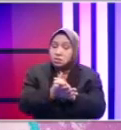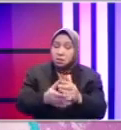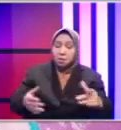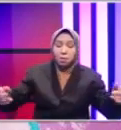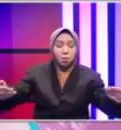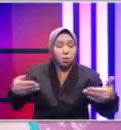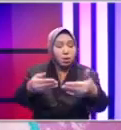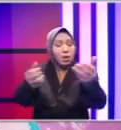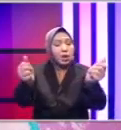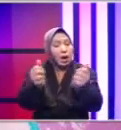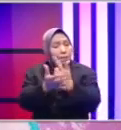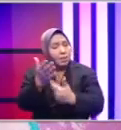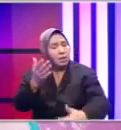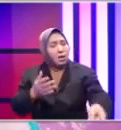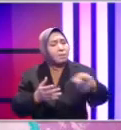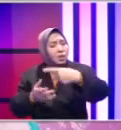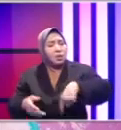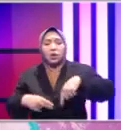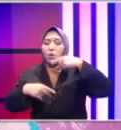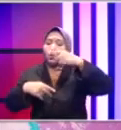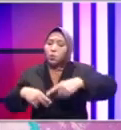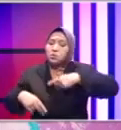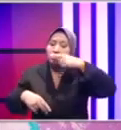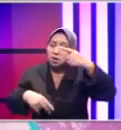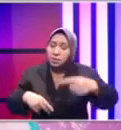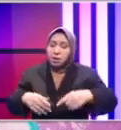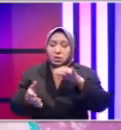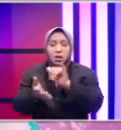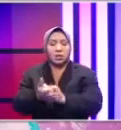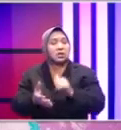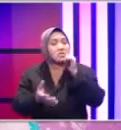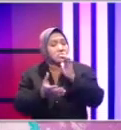IMS ummaya uzun